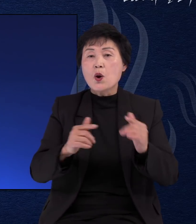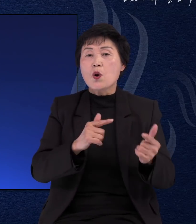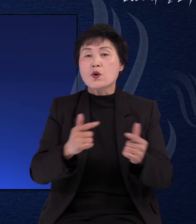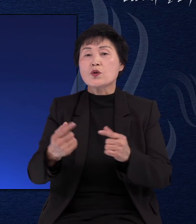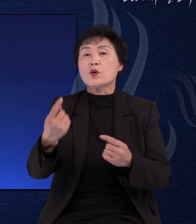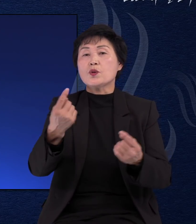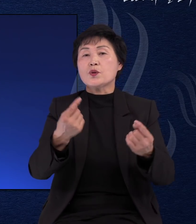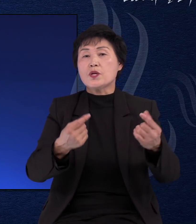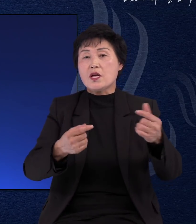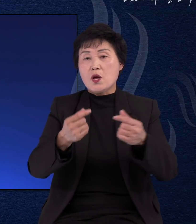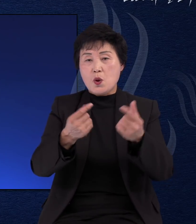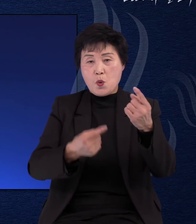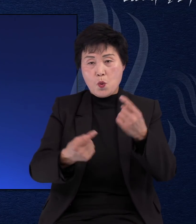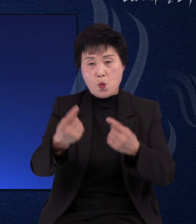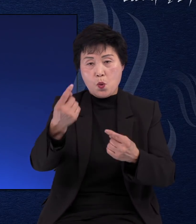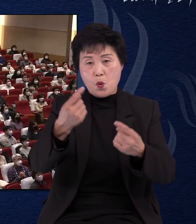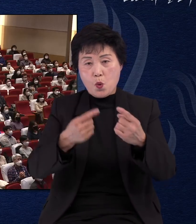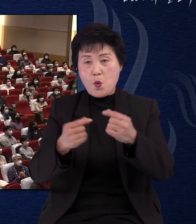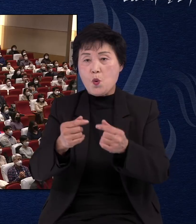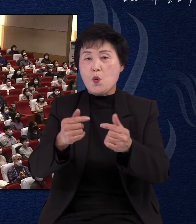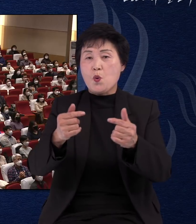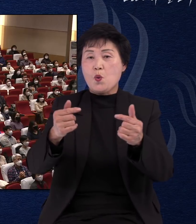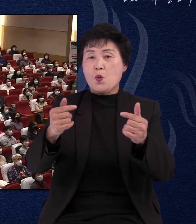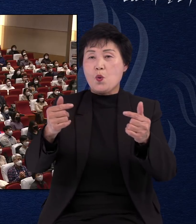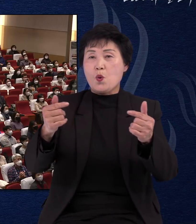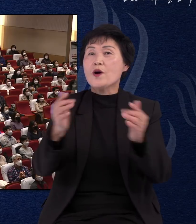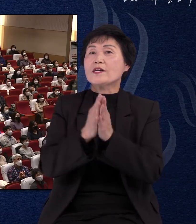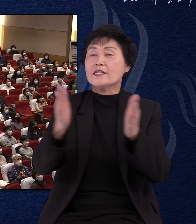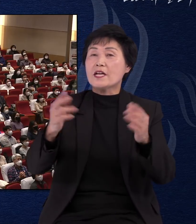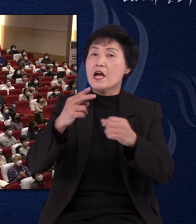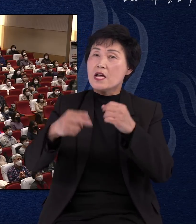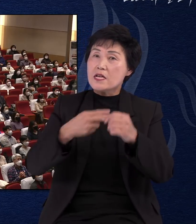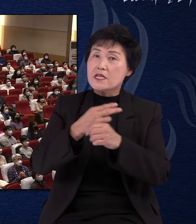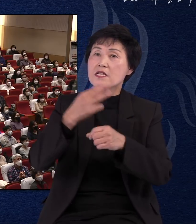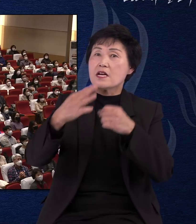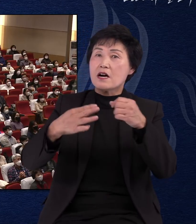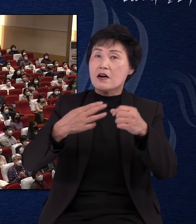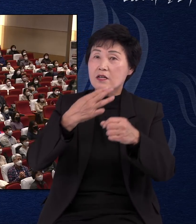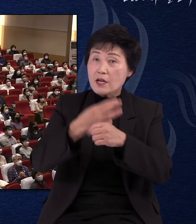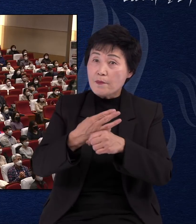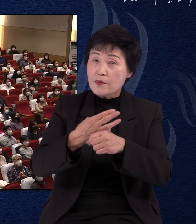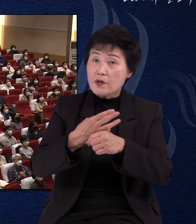그 멀리까지 찾아오기 시작합니다. 어느새 2년 되고 3년 되니